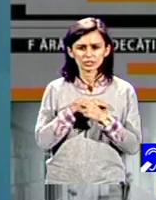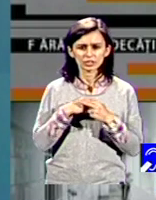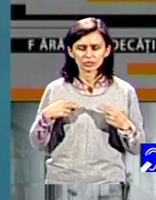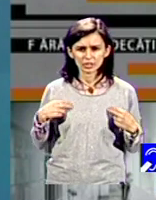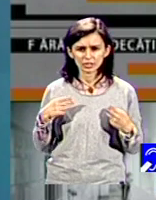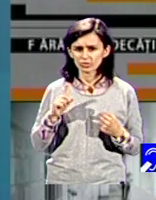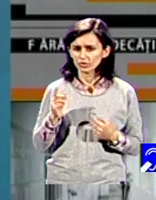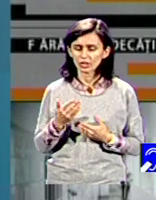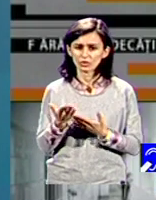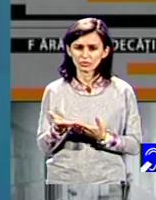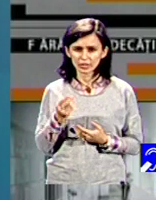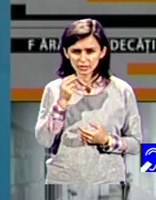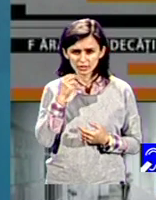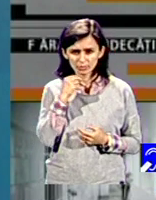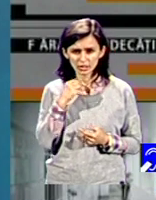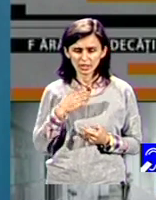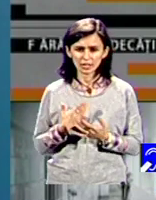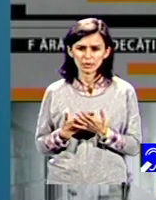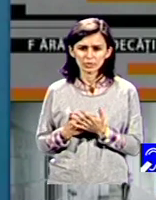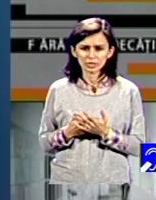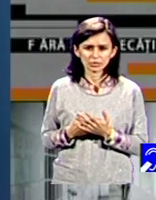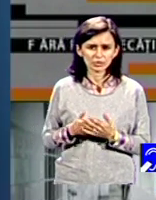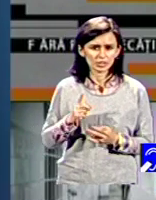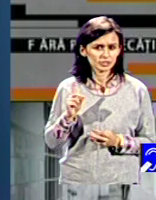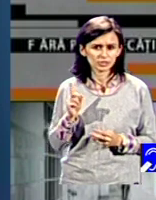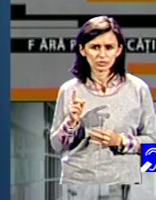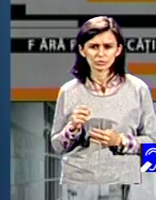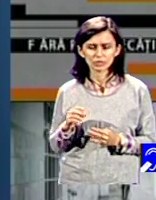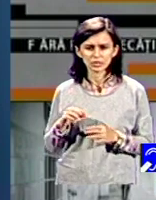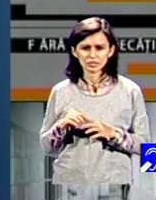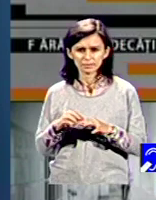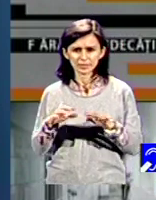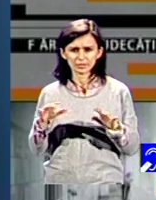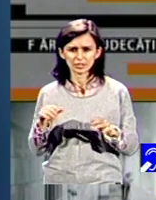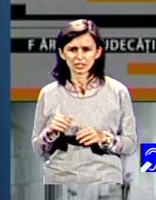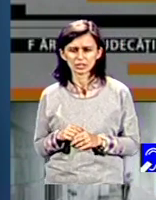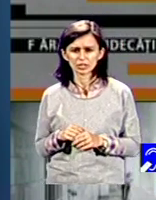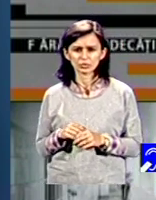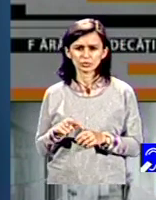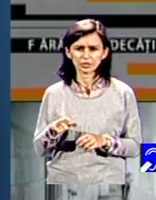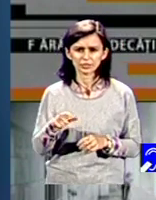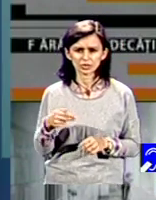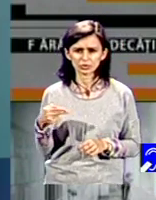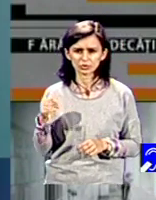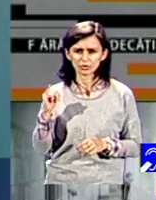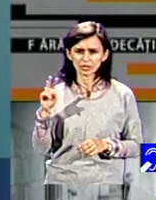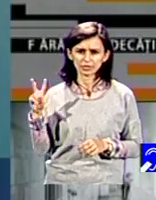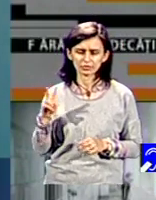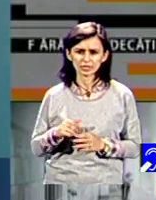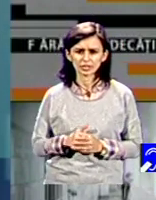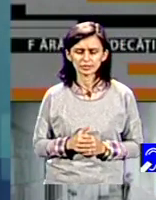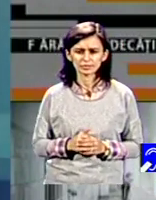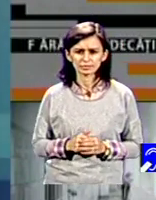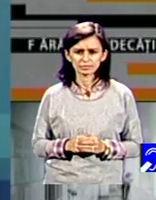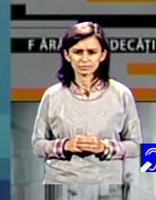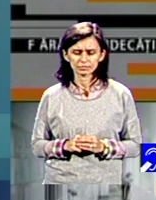sa nu se infecteze când aprind stelele cad medicamentatia necesara dar